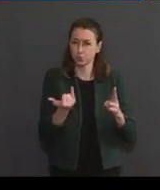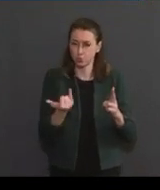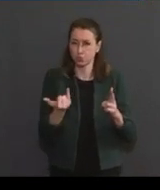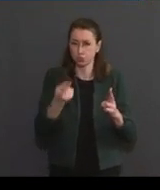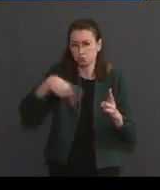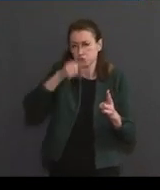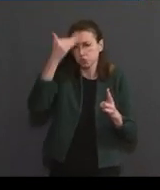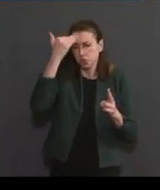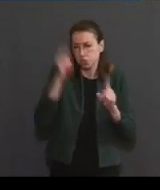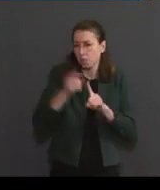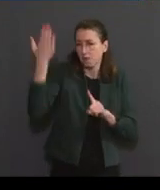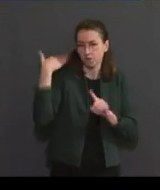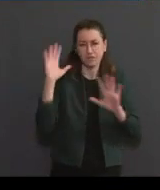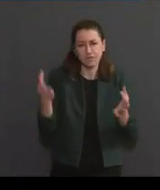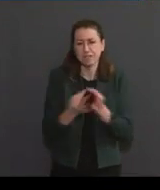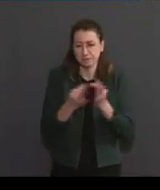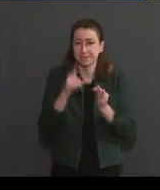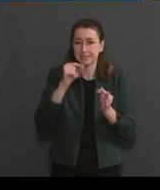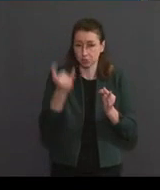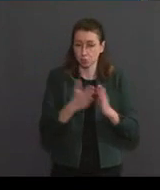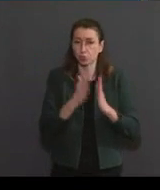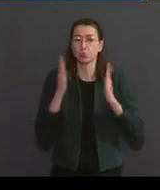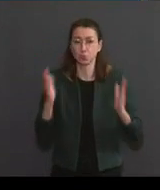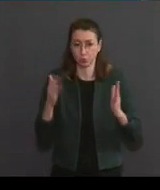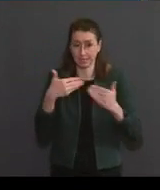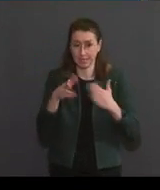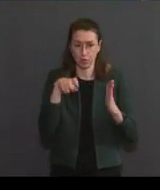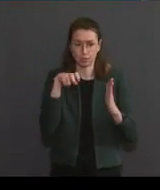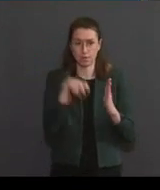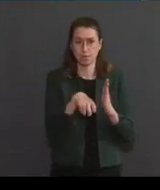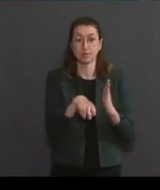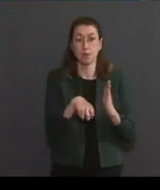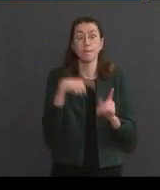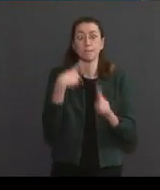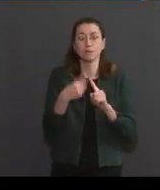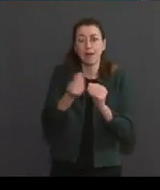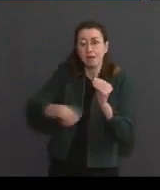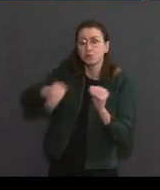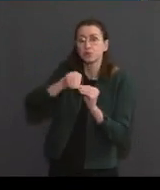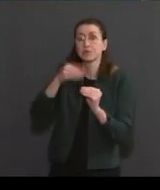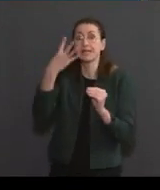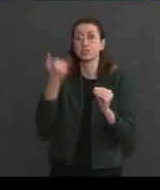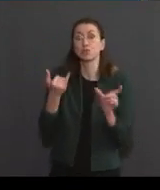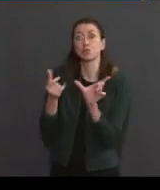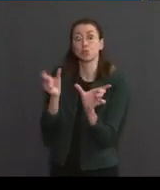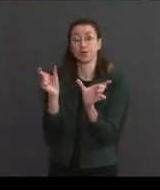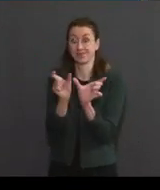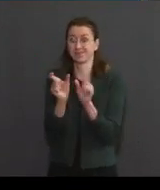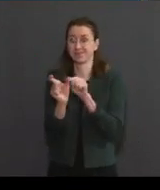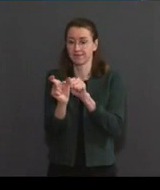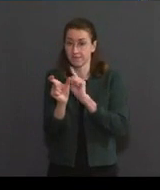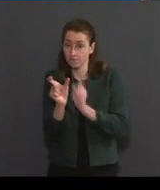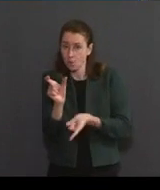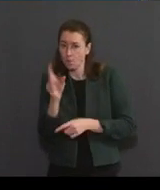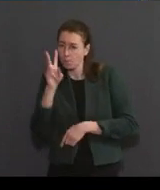qu'à ces 10 jours, on rajoute 4 jours de précautions supplémentaires. Donc vous retournez travailler, vous retournez vaquer